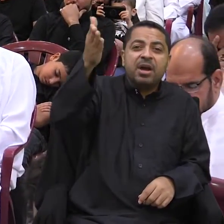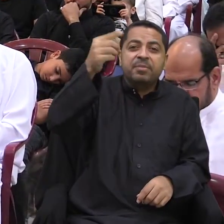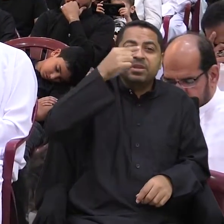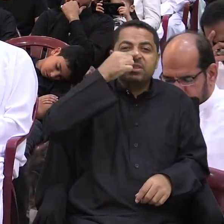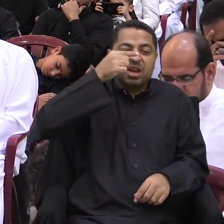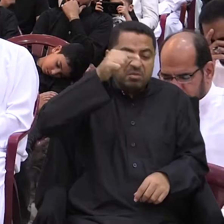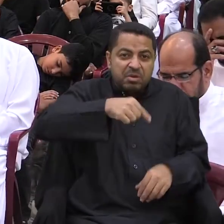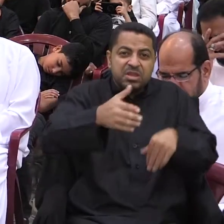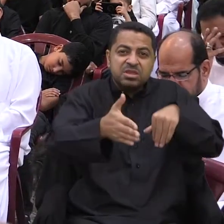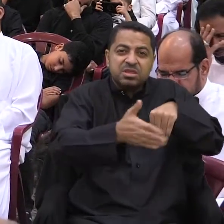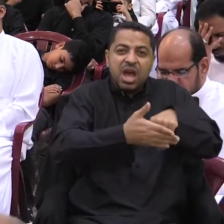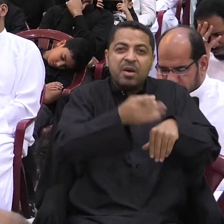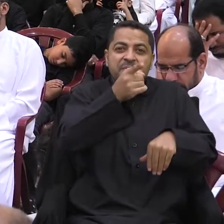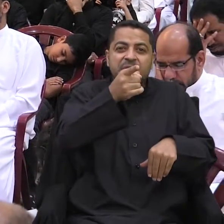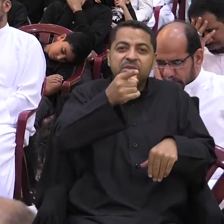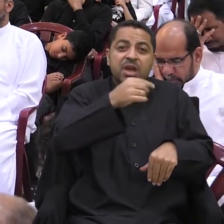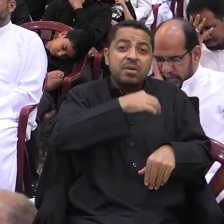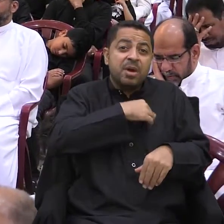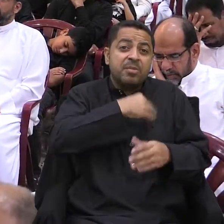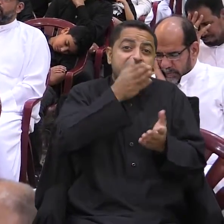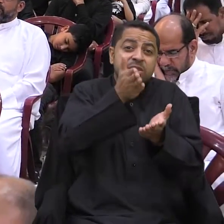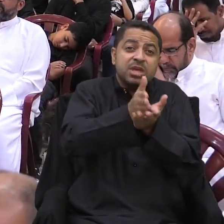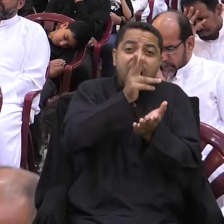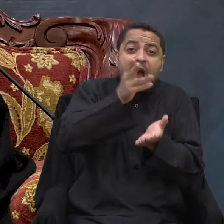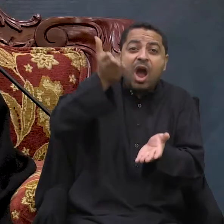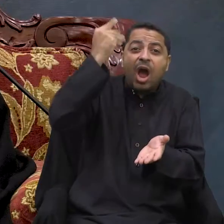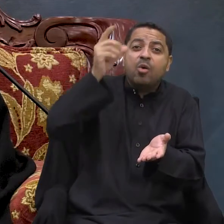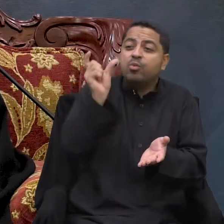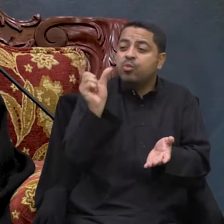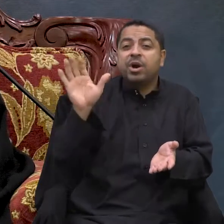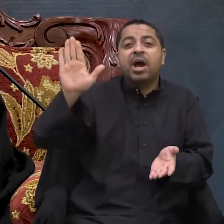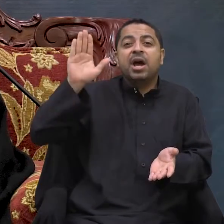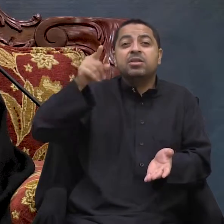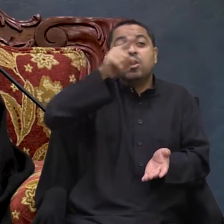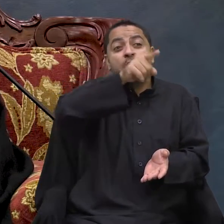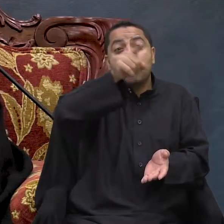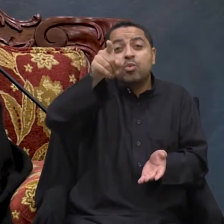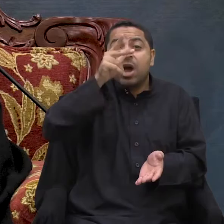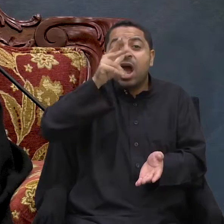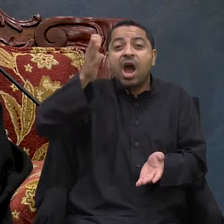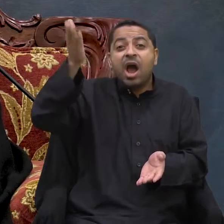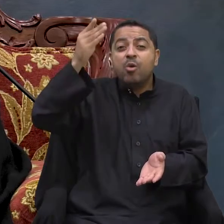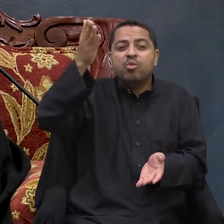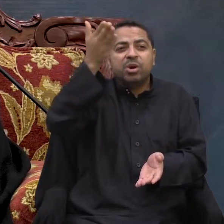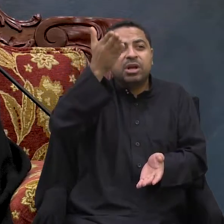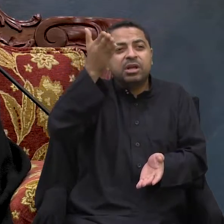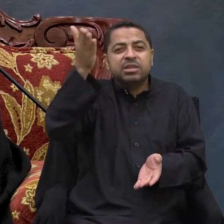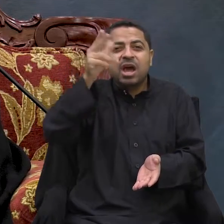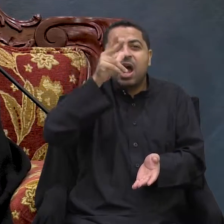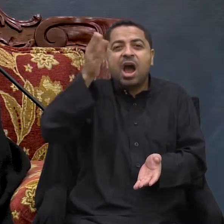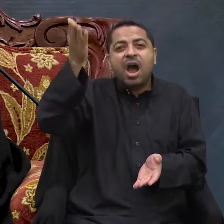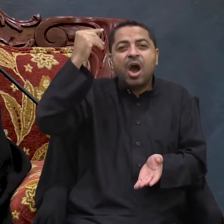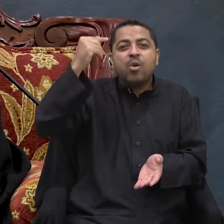وآمنتم بما أنزل على محمد، يعني أنتم تزعمون هكذا